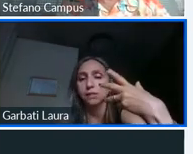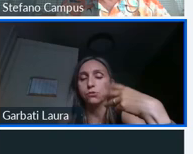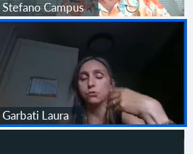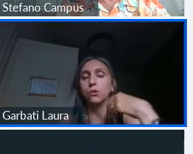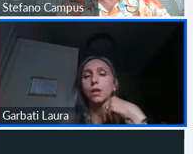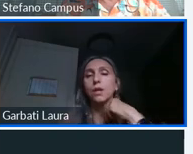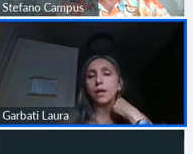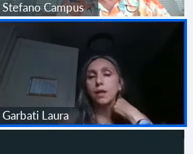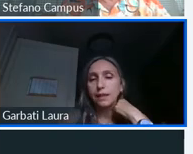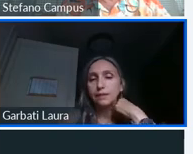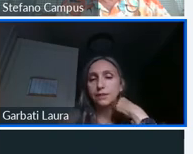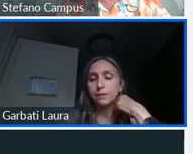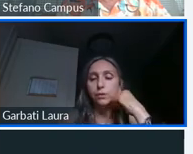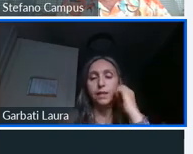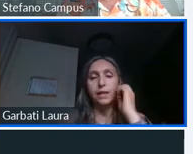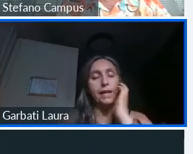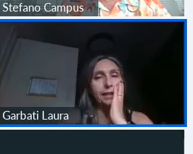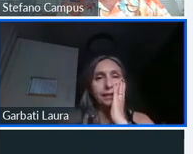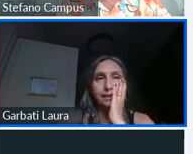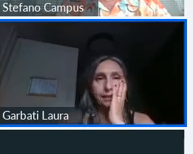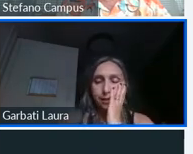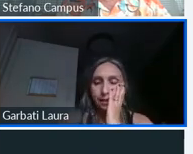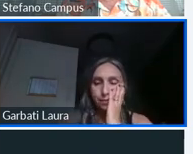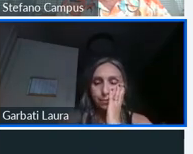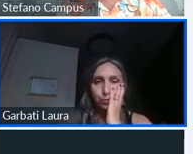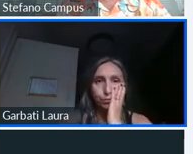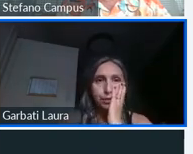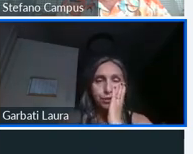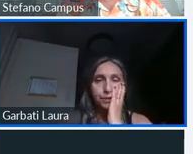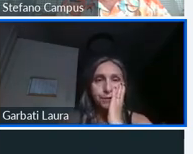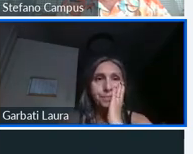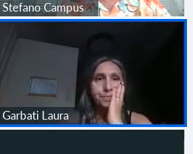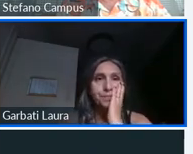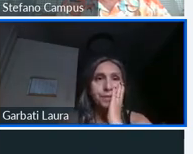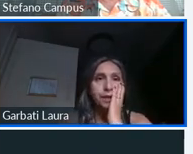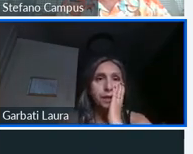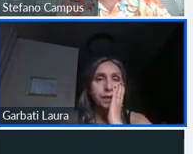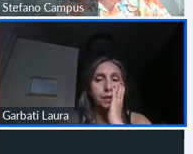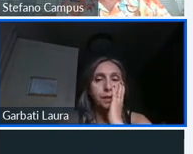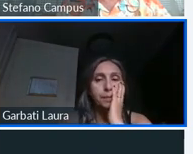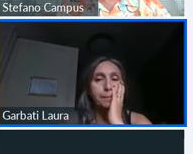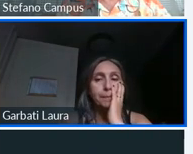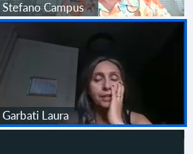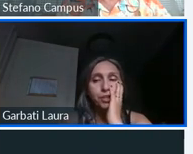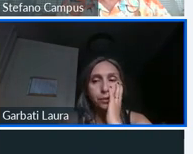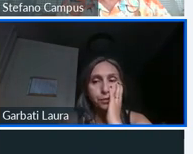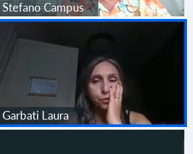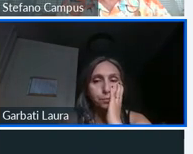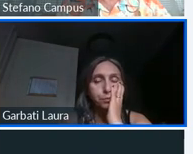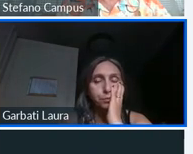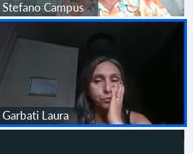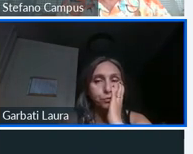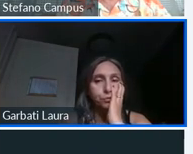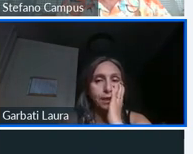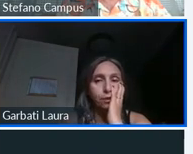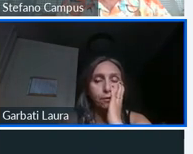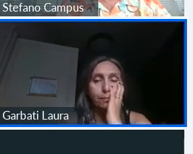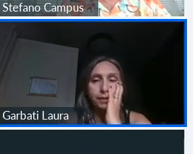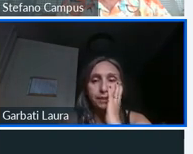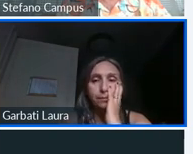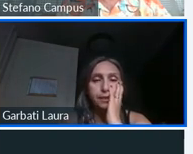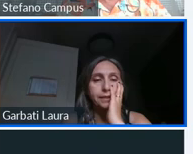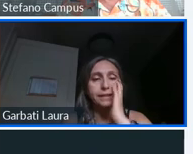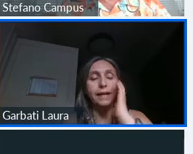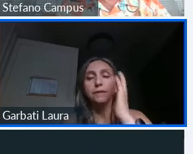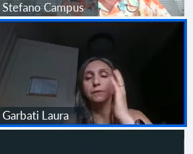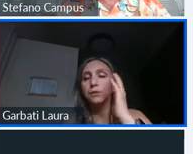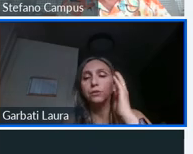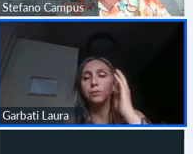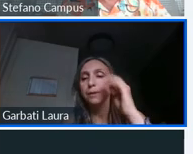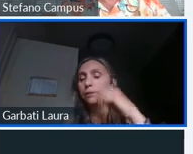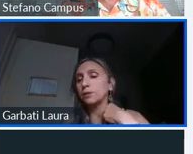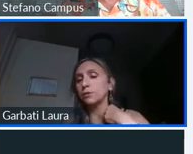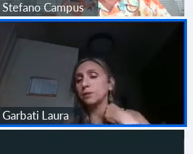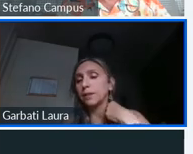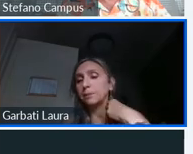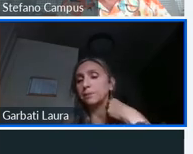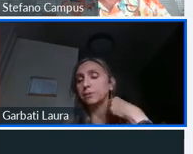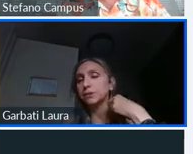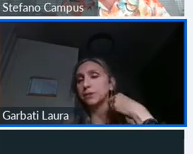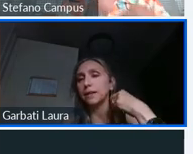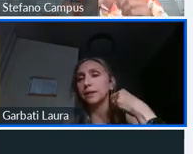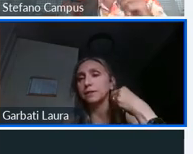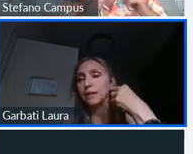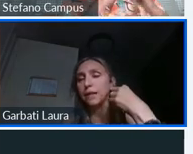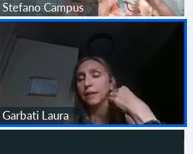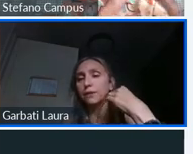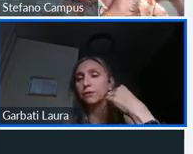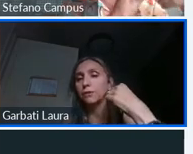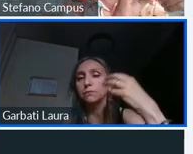che ha senso attribuire ai database pubblici. Ma c'è questo punto sulla compatibilità. Questo, per quanto il